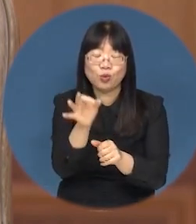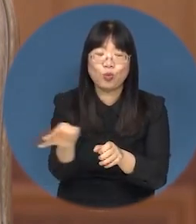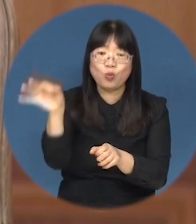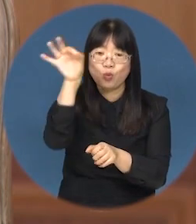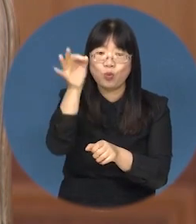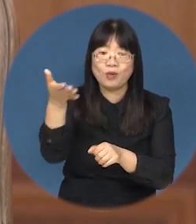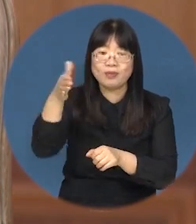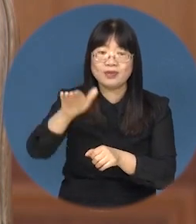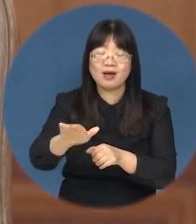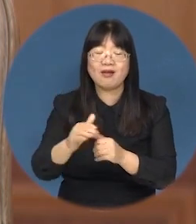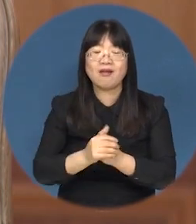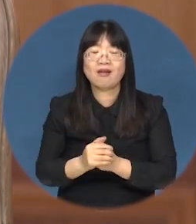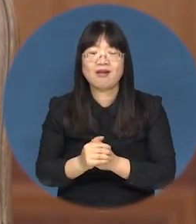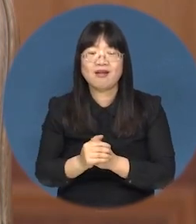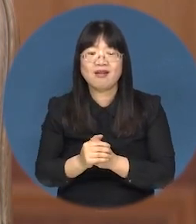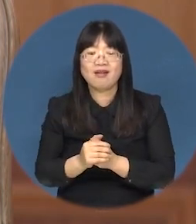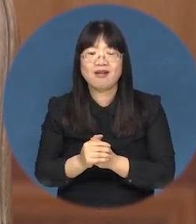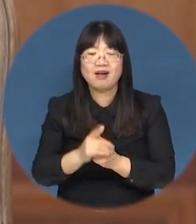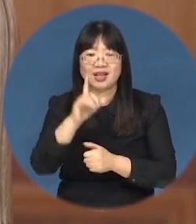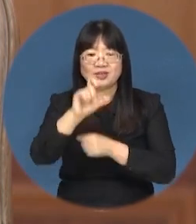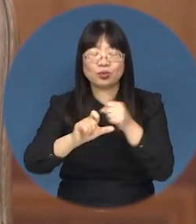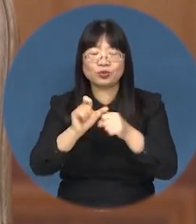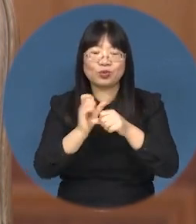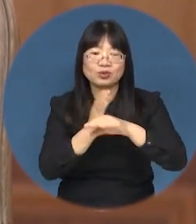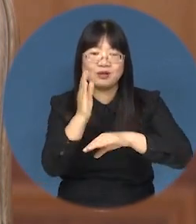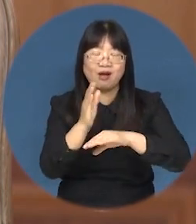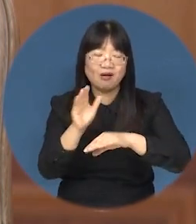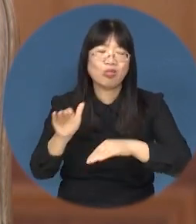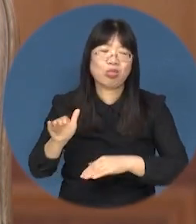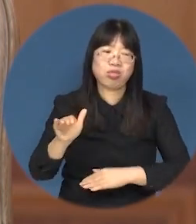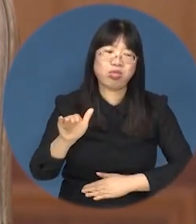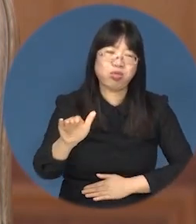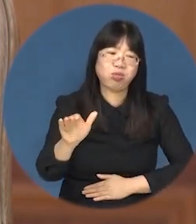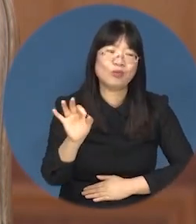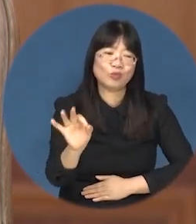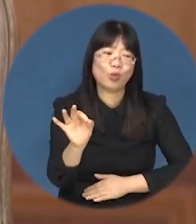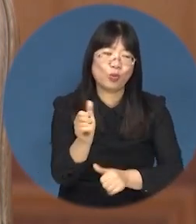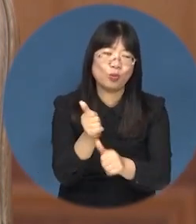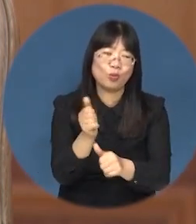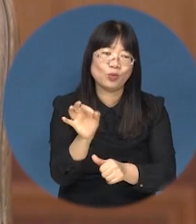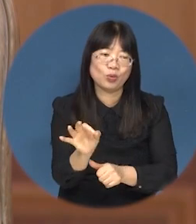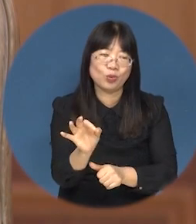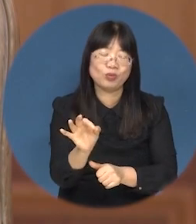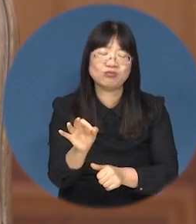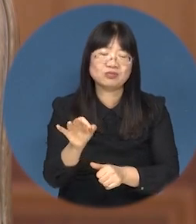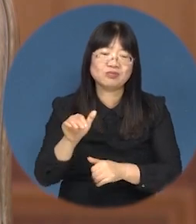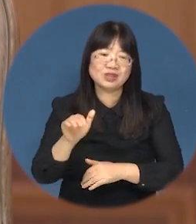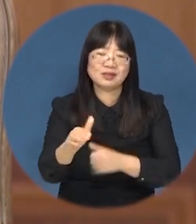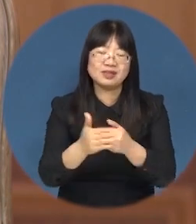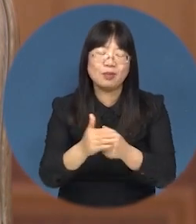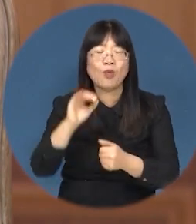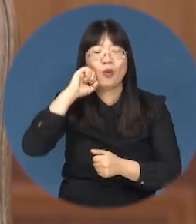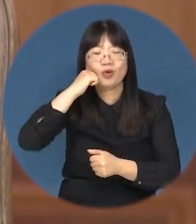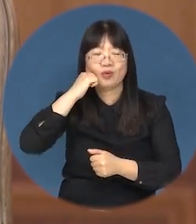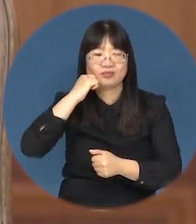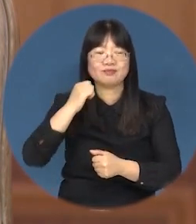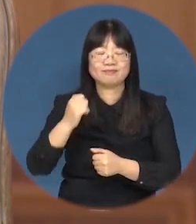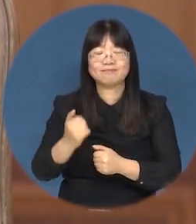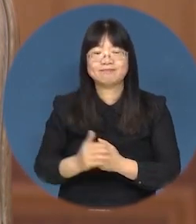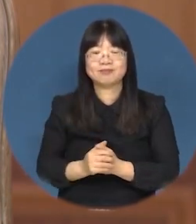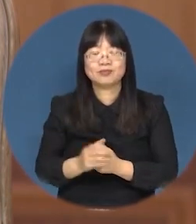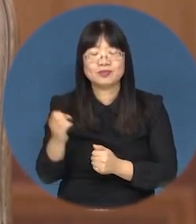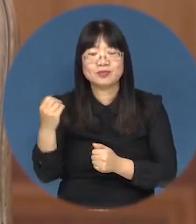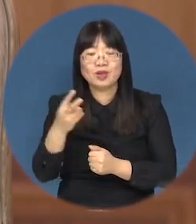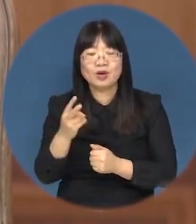올라가는데 그건 한 15년 이상 정체돼 있으니까 보조금은 그대로고 네. 그러니까 어려움이 있는 거죠. 네. 네.